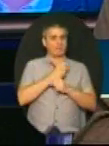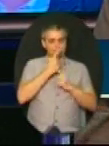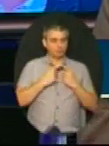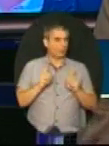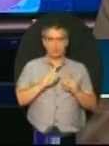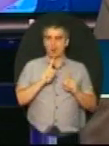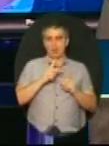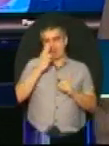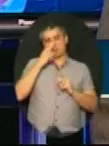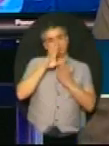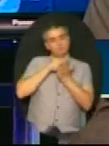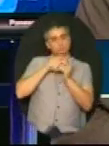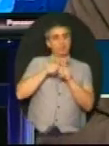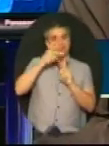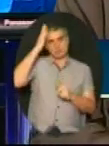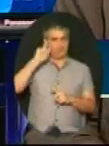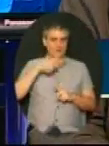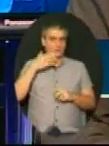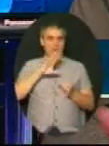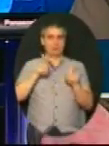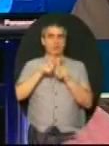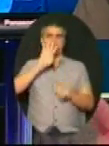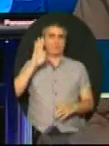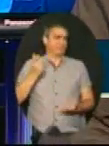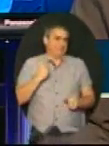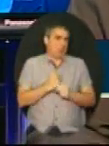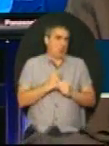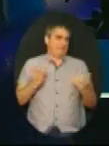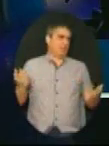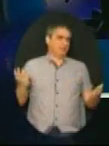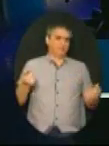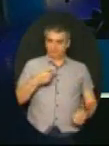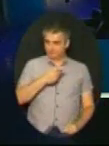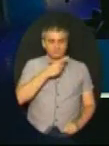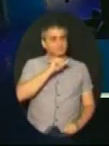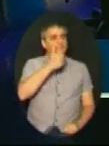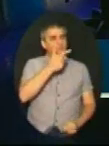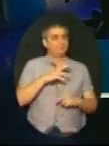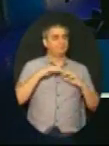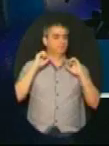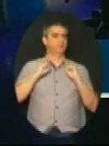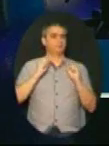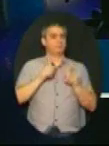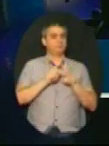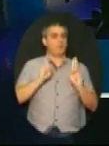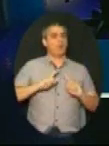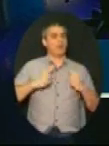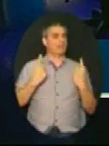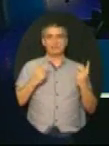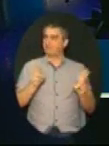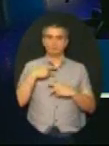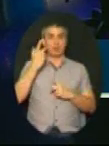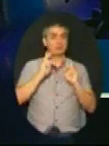שונה, לא לנסות לחכות את יאיר לפיד, ולא לנסות להיות נתניהו. זה יביא אותם לאן שהם רוצים להגיע לאלטרנטיבה. זה קודם כל לייצב אותם כאלטרנטיבה. אתה לא